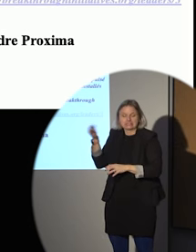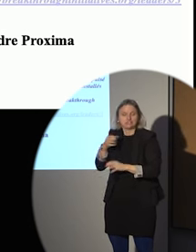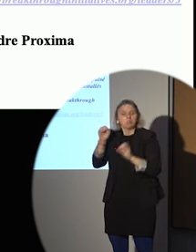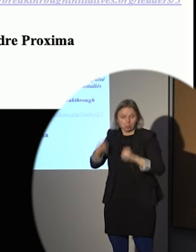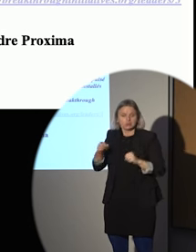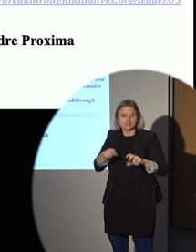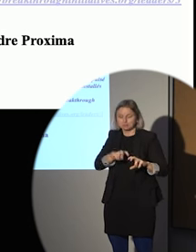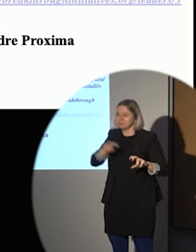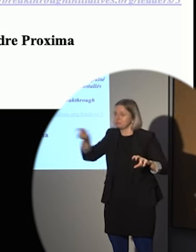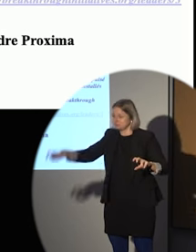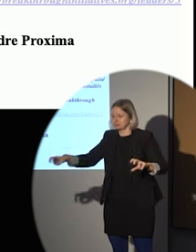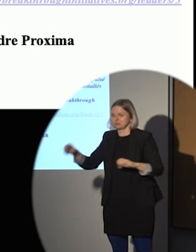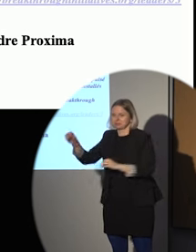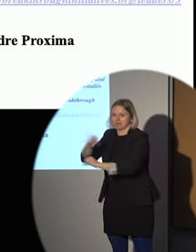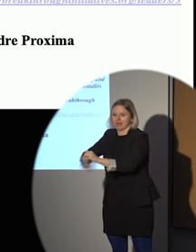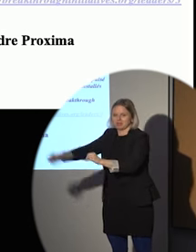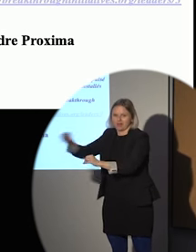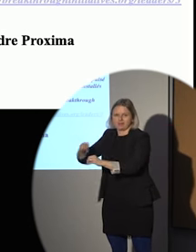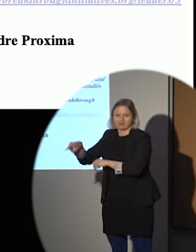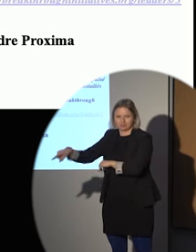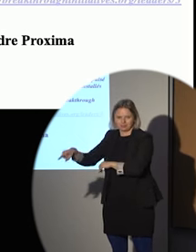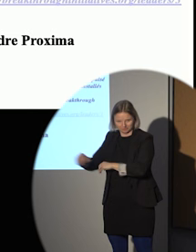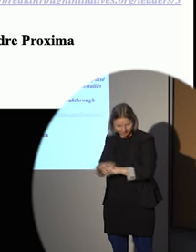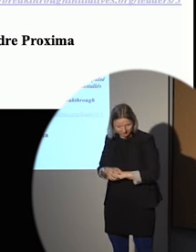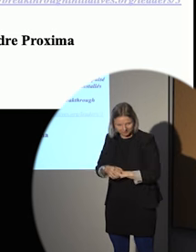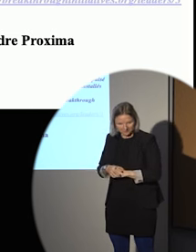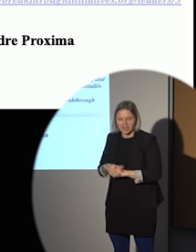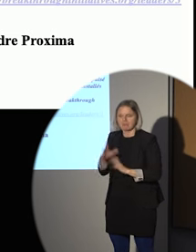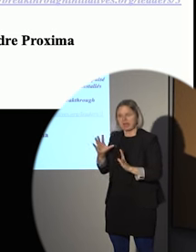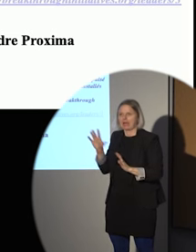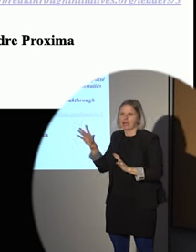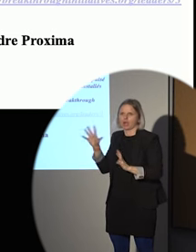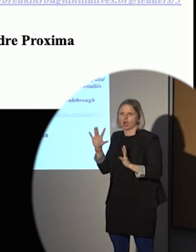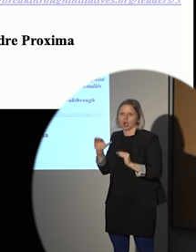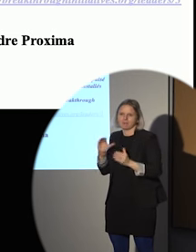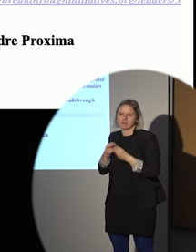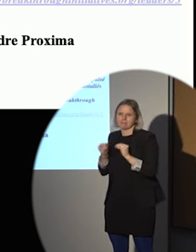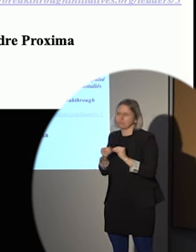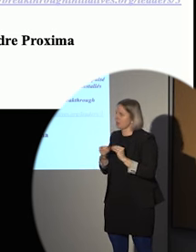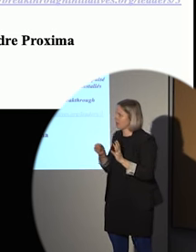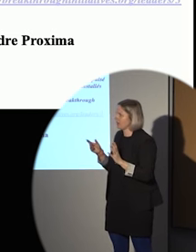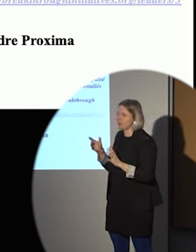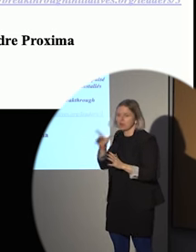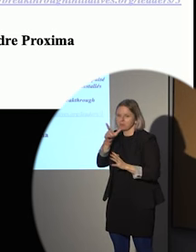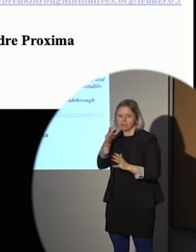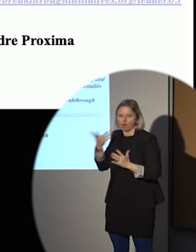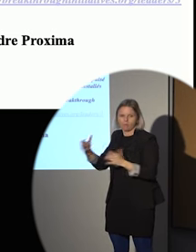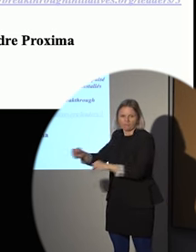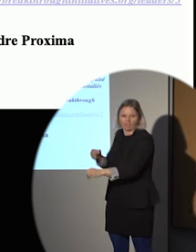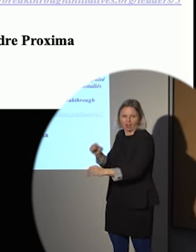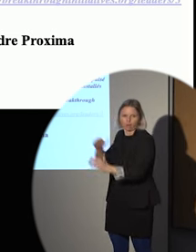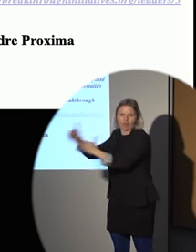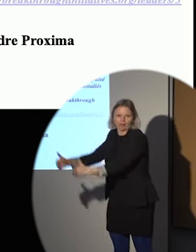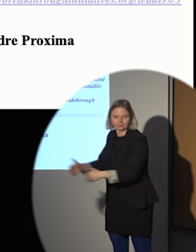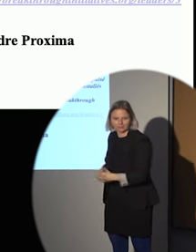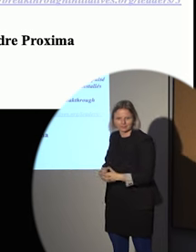10 grammes. Hein. Je crois que vous avez bien compris. Il reste un problème quand même dans cette histoire, si on ne sait pas l'arrêter. Hein. Vous comprenez,